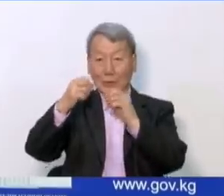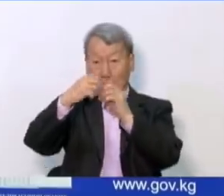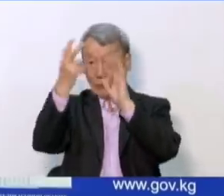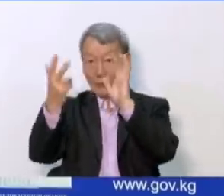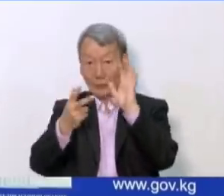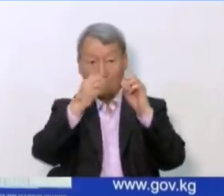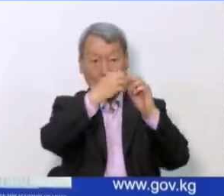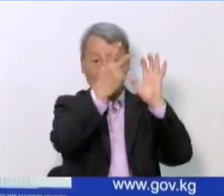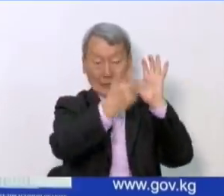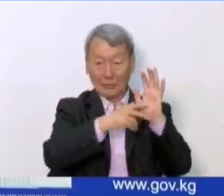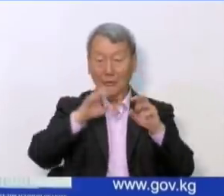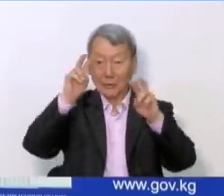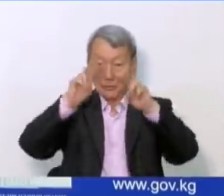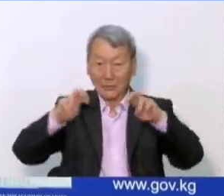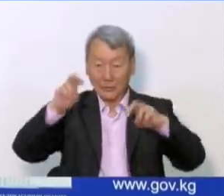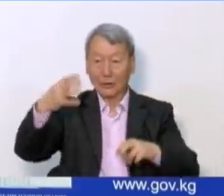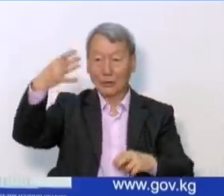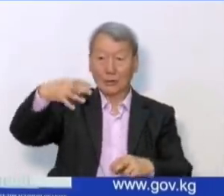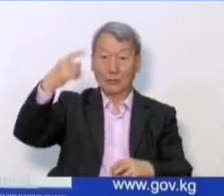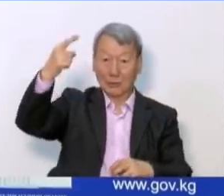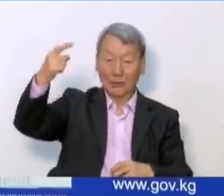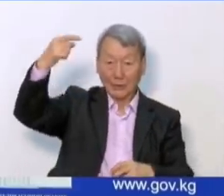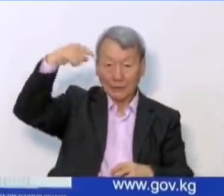бүгүн катталып атат. Мына